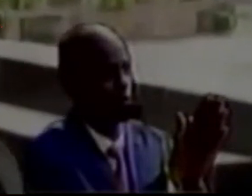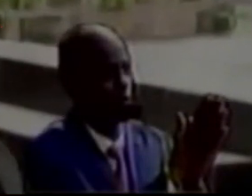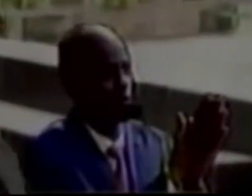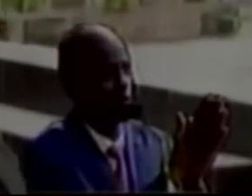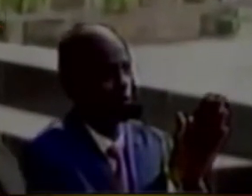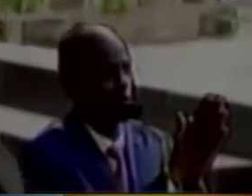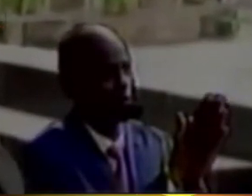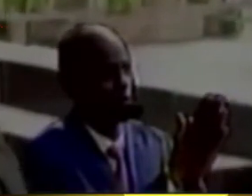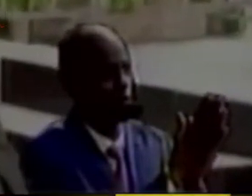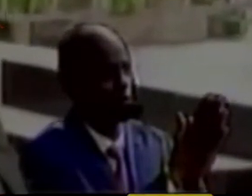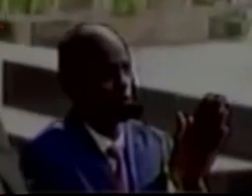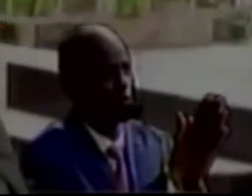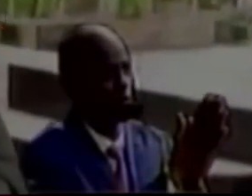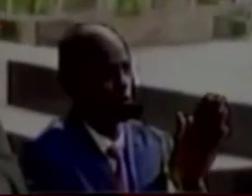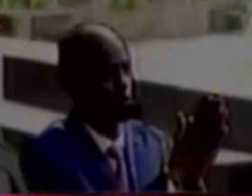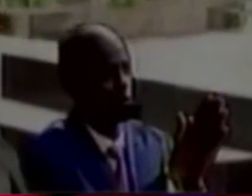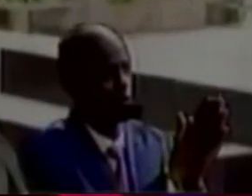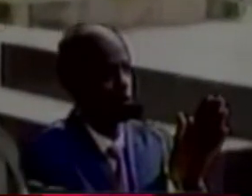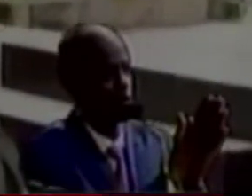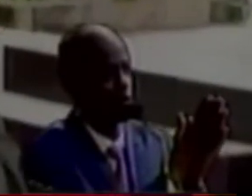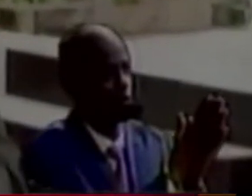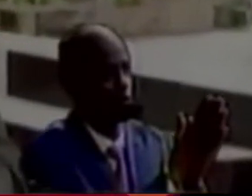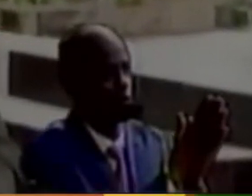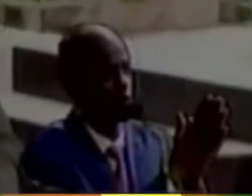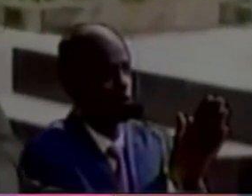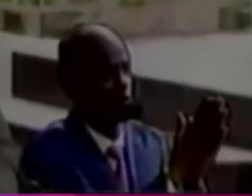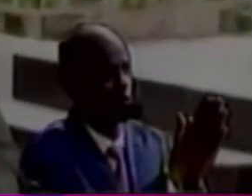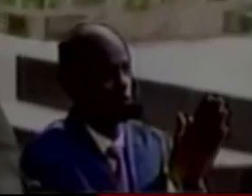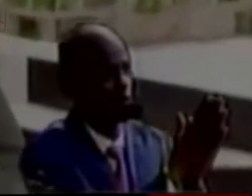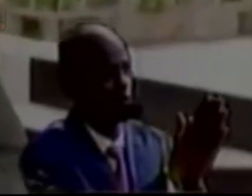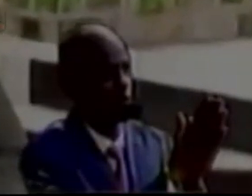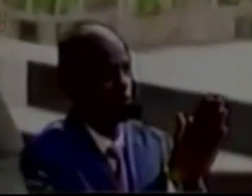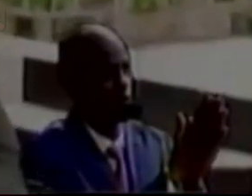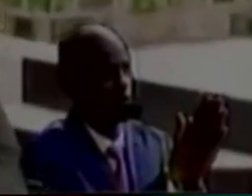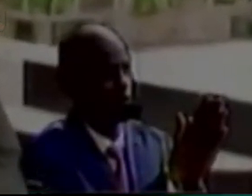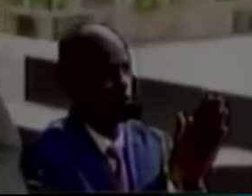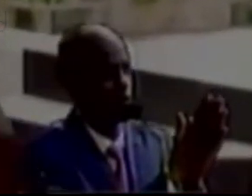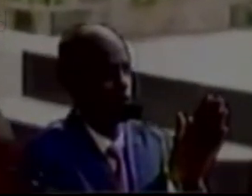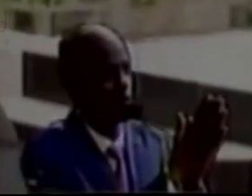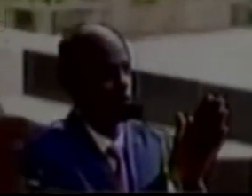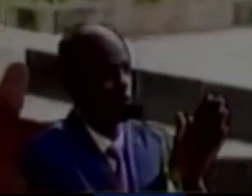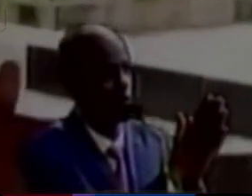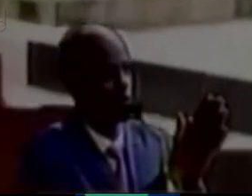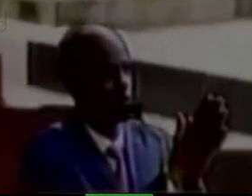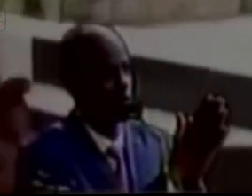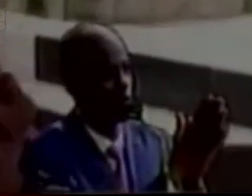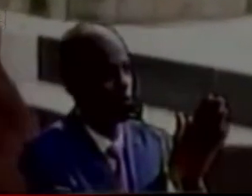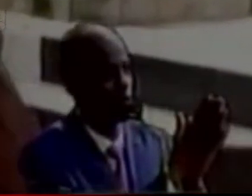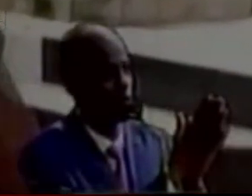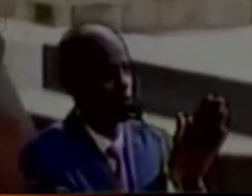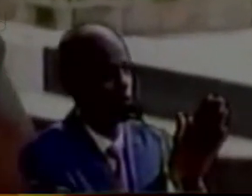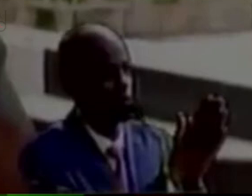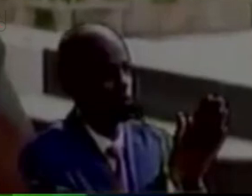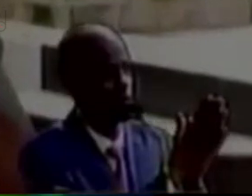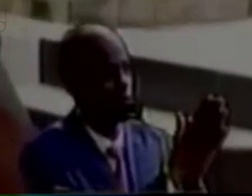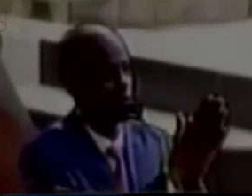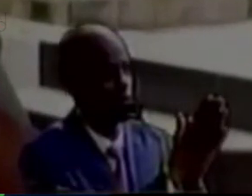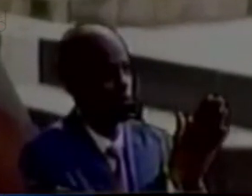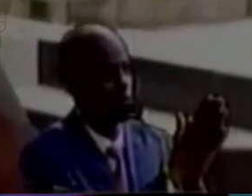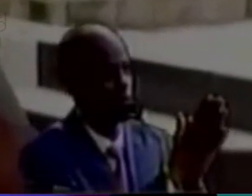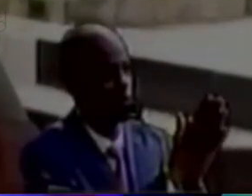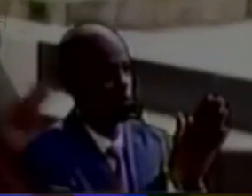de formation. Donc médecin et nous différents dans orientation nous bah,